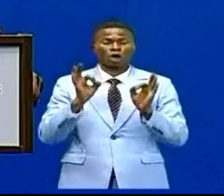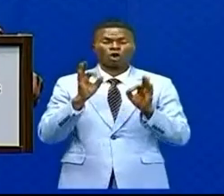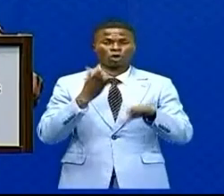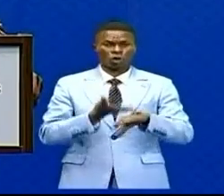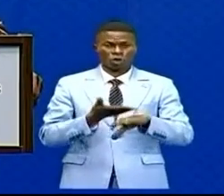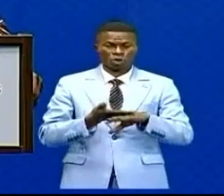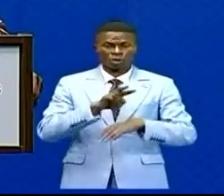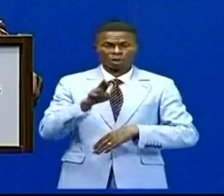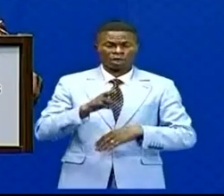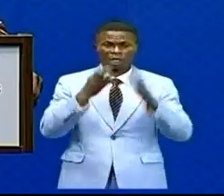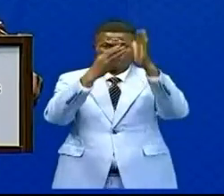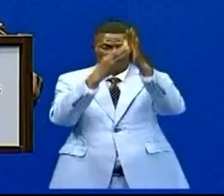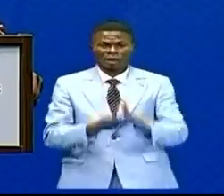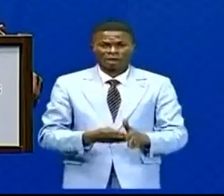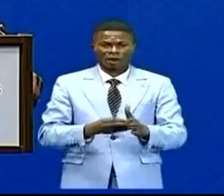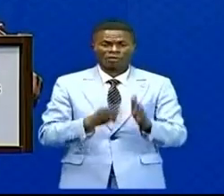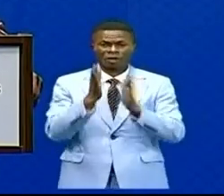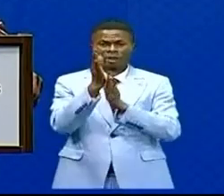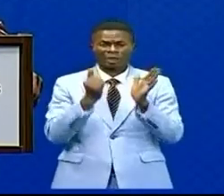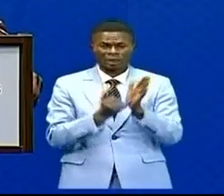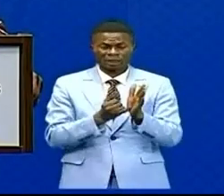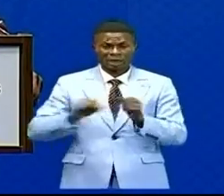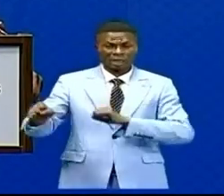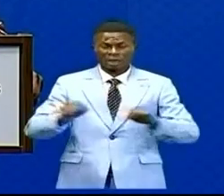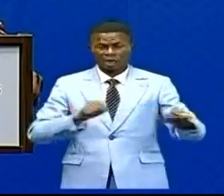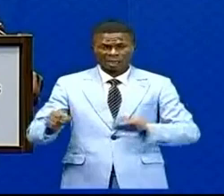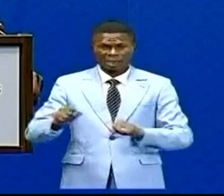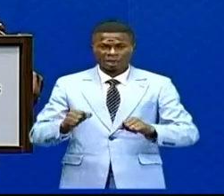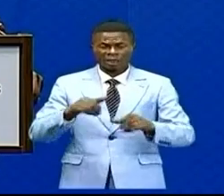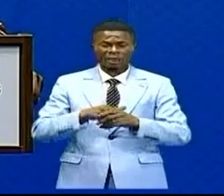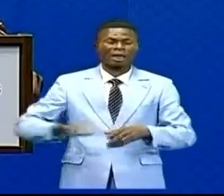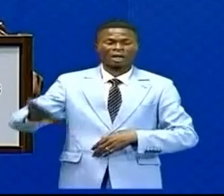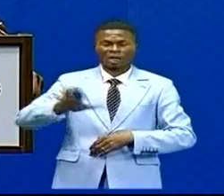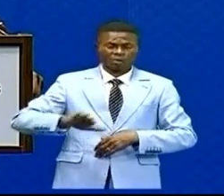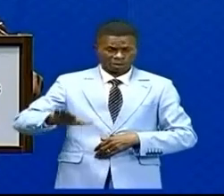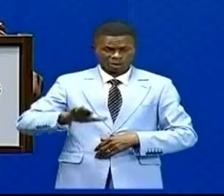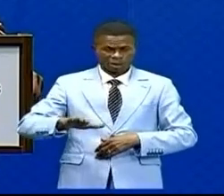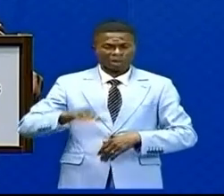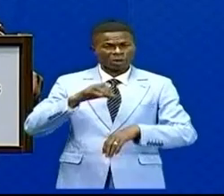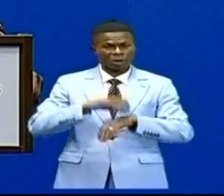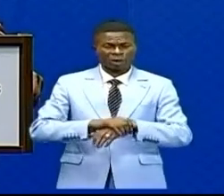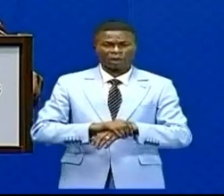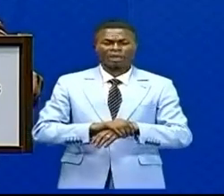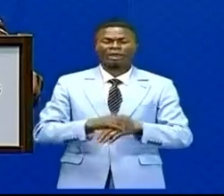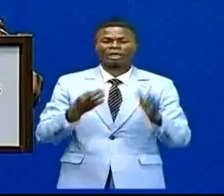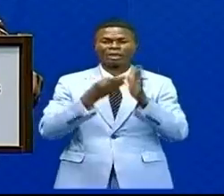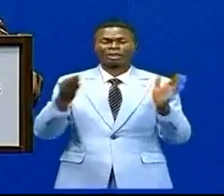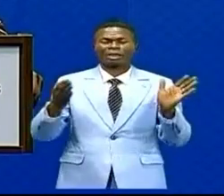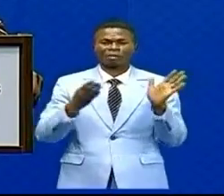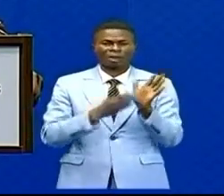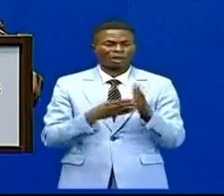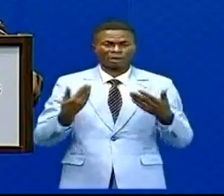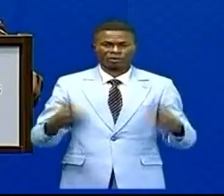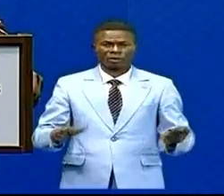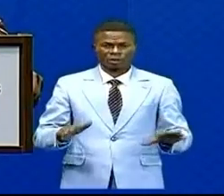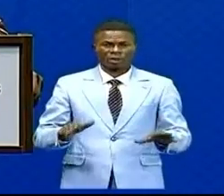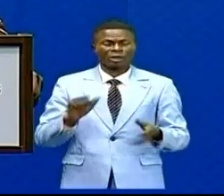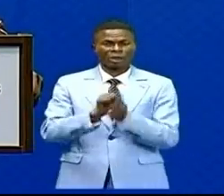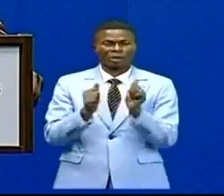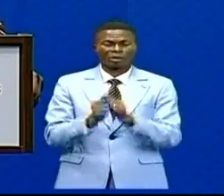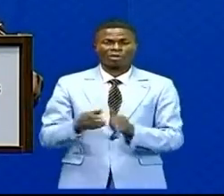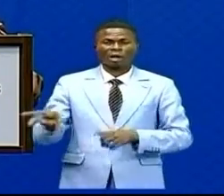sur 916 échantillons testés à travers le pays. Ces cas sont situés dans